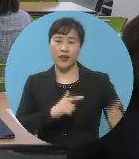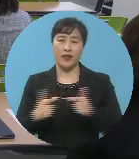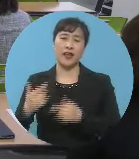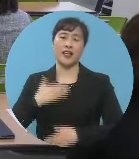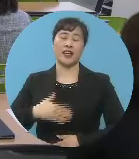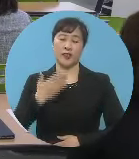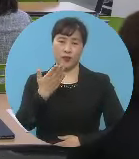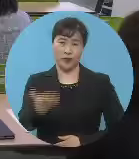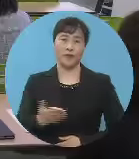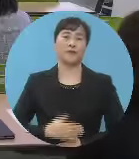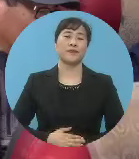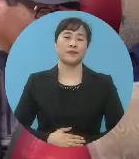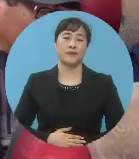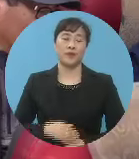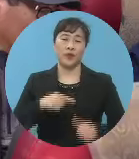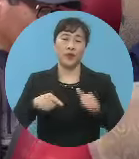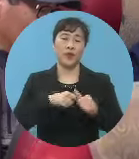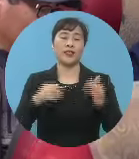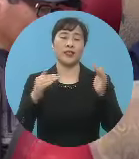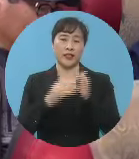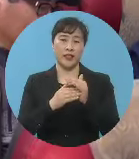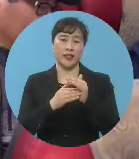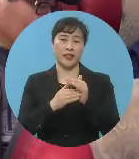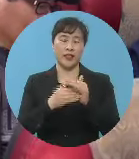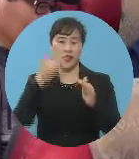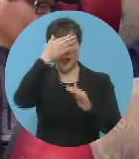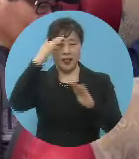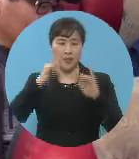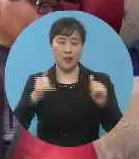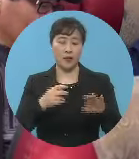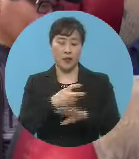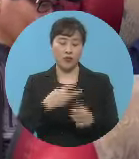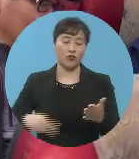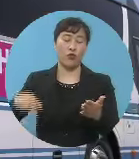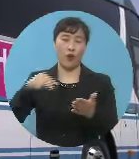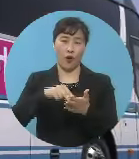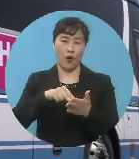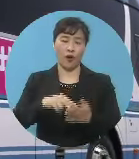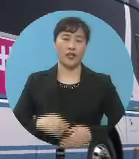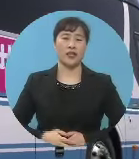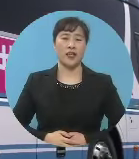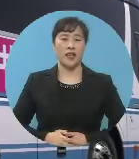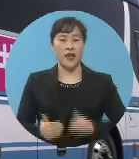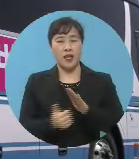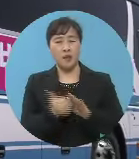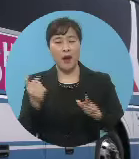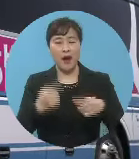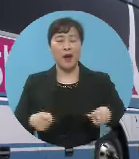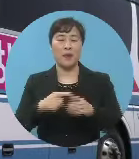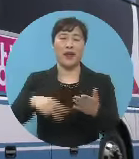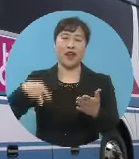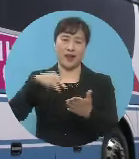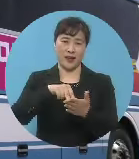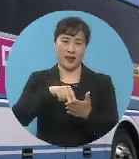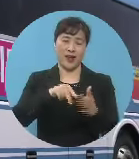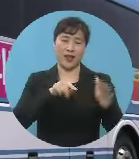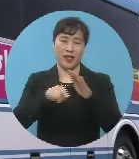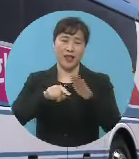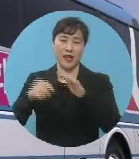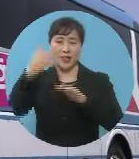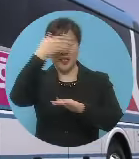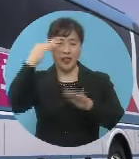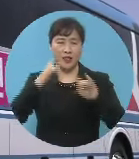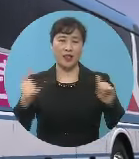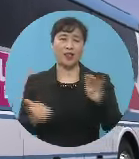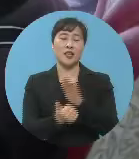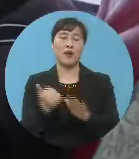알려줍니다. 교육을 마치고 청년들은 버스에 오릅니다. 희망을 싣고 달려가는 찾아가는 청년 희망 버스가